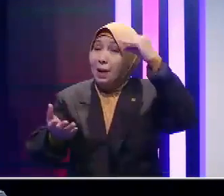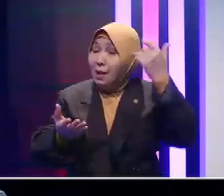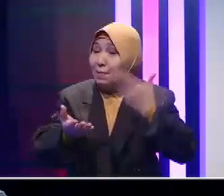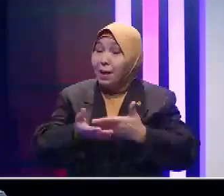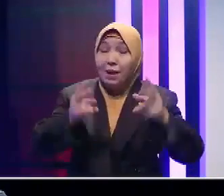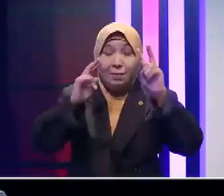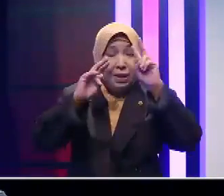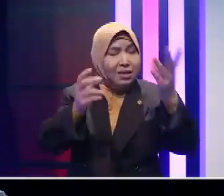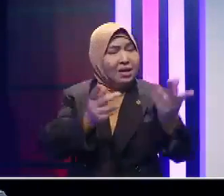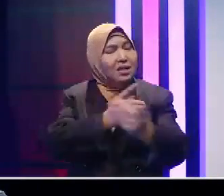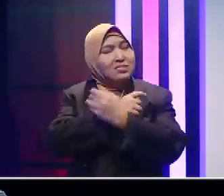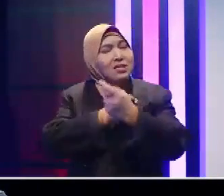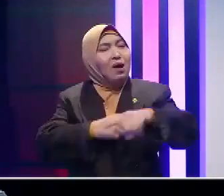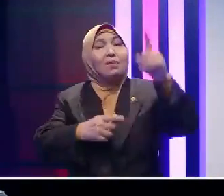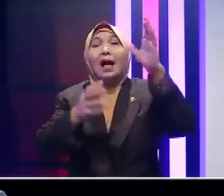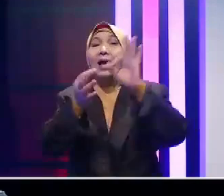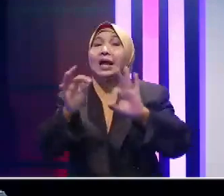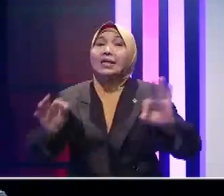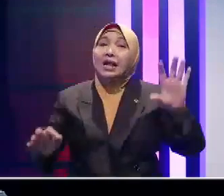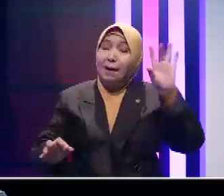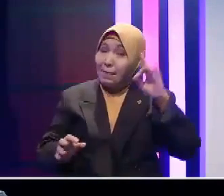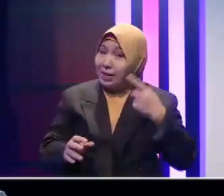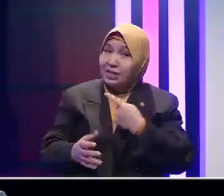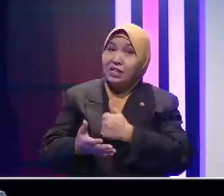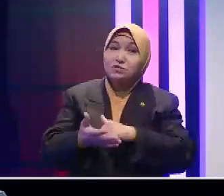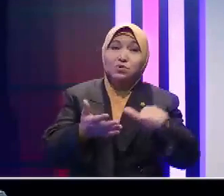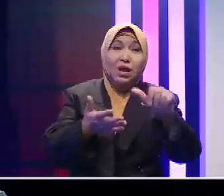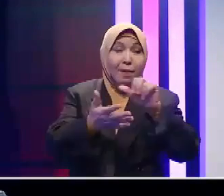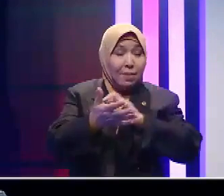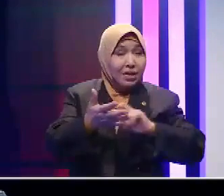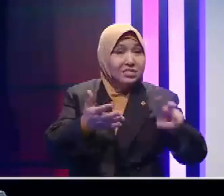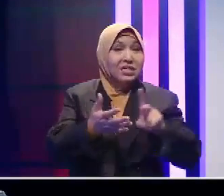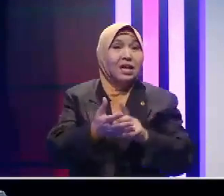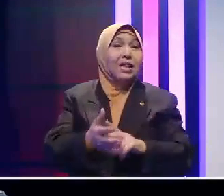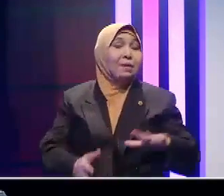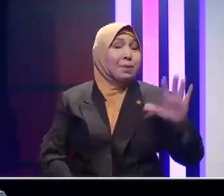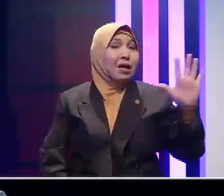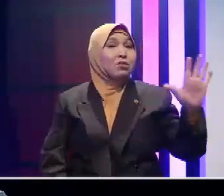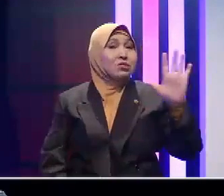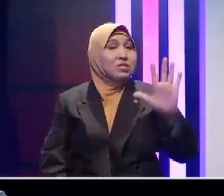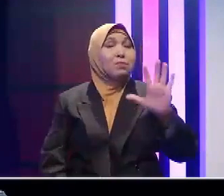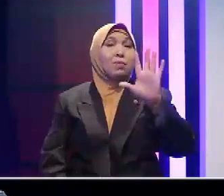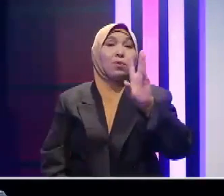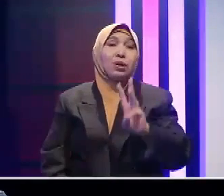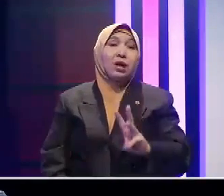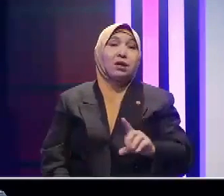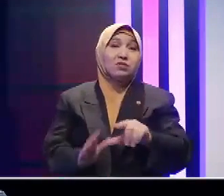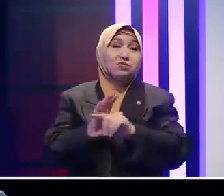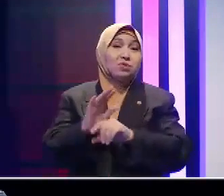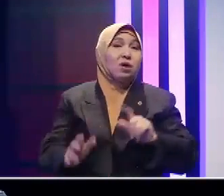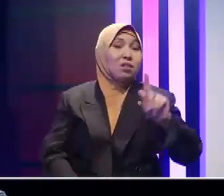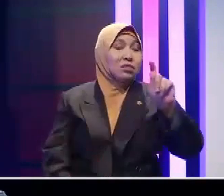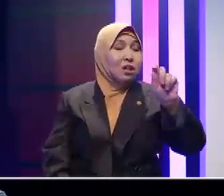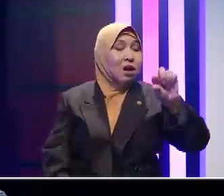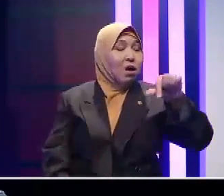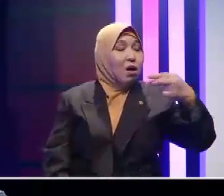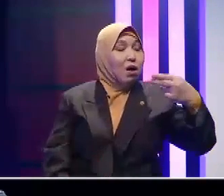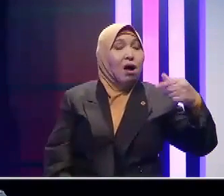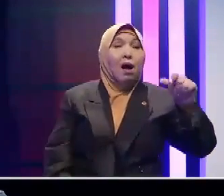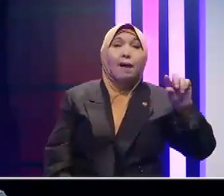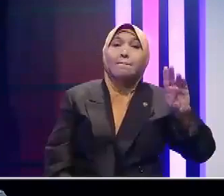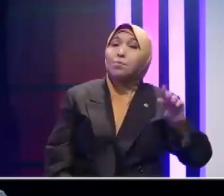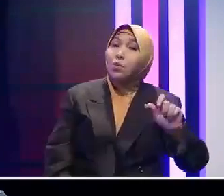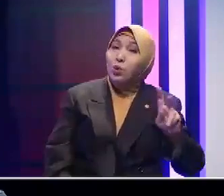sekalian. Ayat yang ke-8 kita nak baca di halaman yang ke-556 surah At-Taghabun. Mari kita